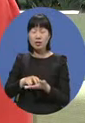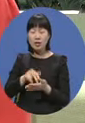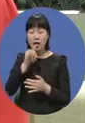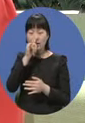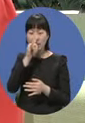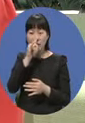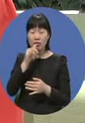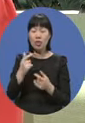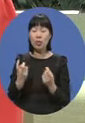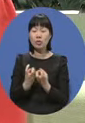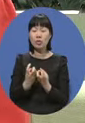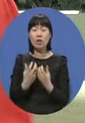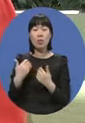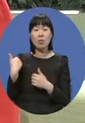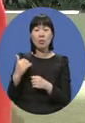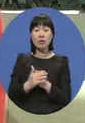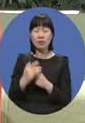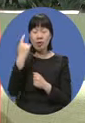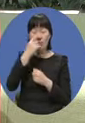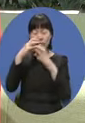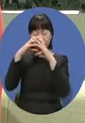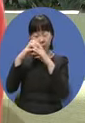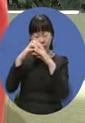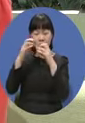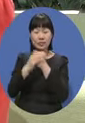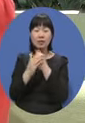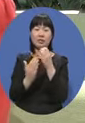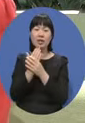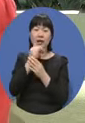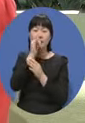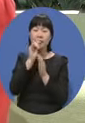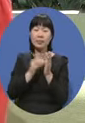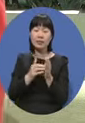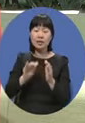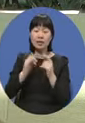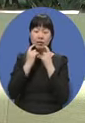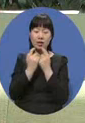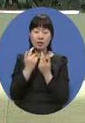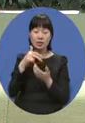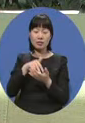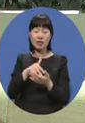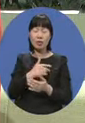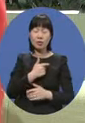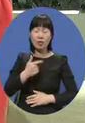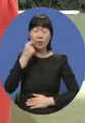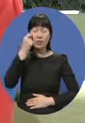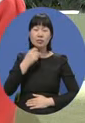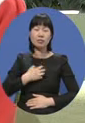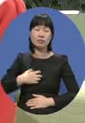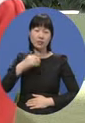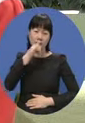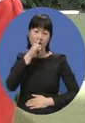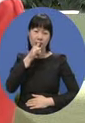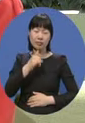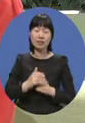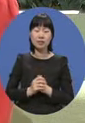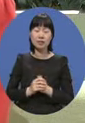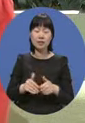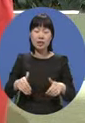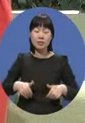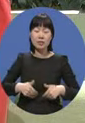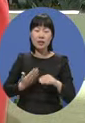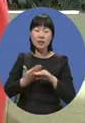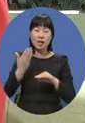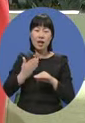아이들도 어떻게 해야 될지 모르기 때문에 표정이 굳어져서 나오는데요 이게 저는 개인적으로 되게 슬퍼요 그래서 필요